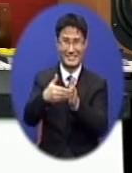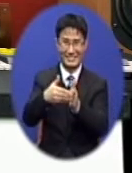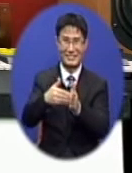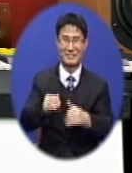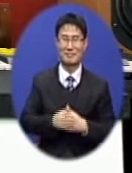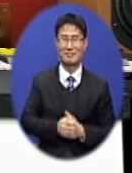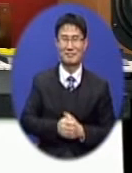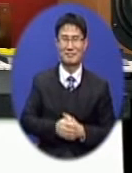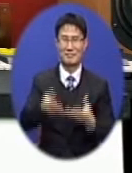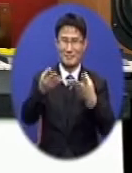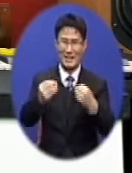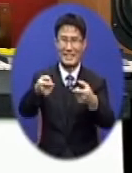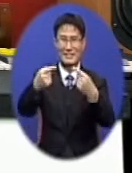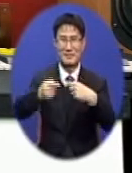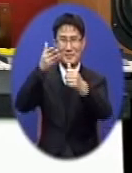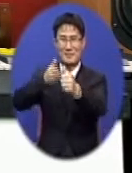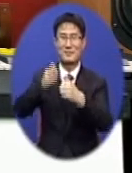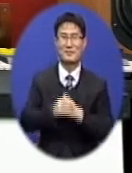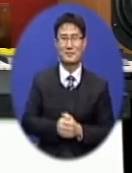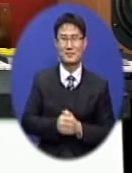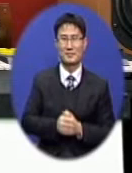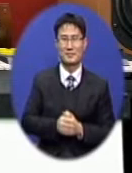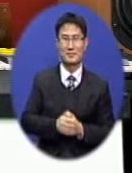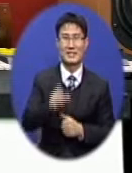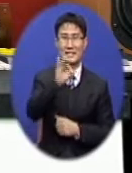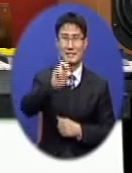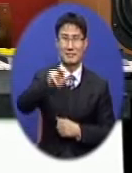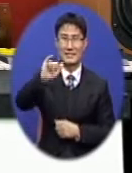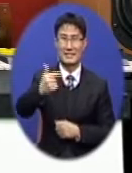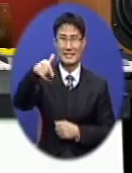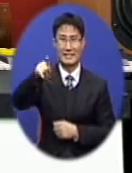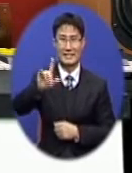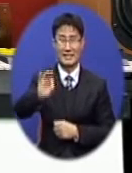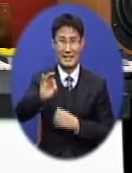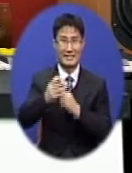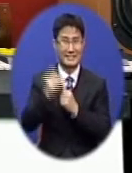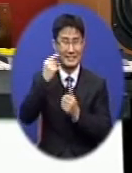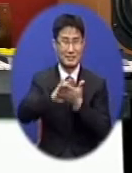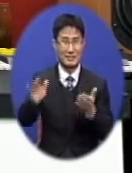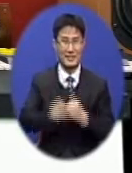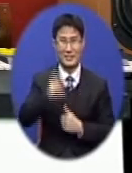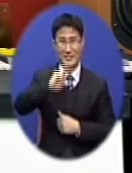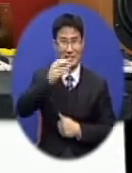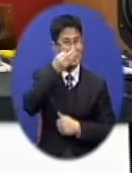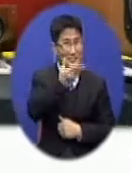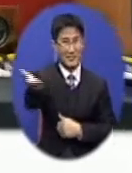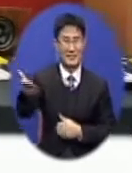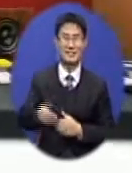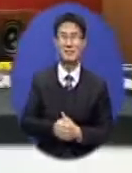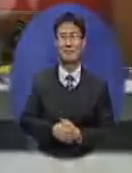완료됩니다. 네. 많은 참여 부탁드리면서 임진강 음악 드리겠습니다. 자, 네. 음악